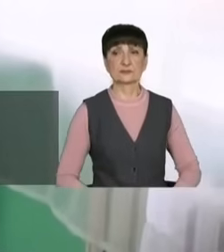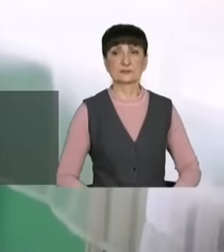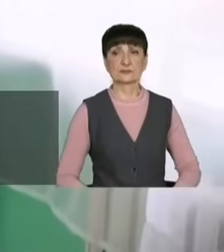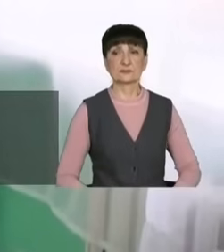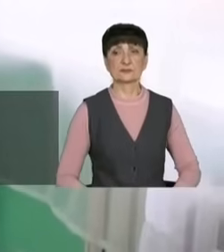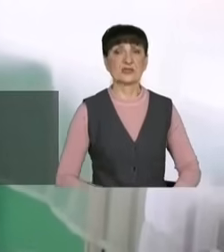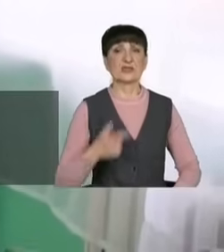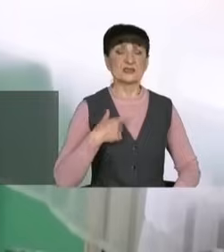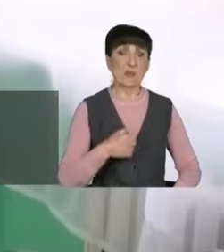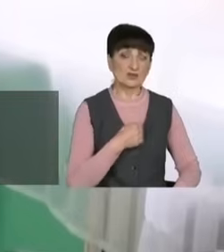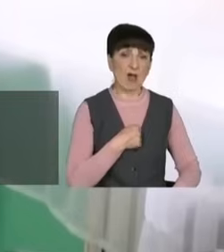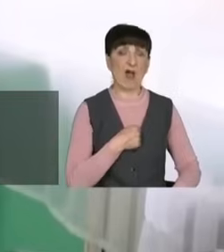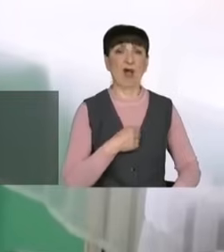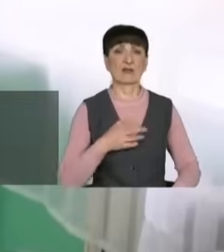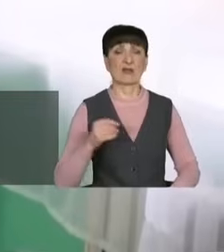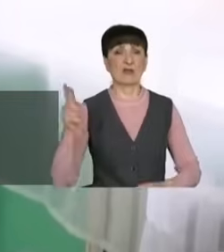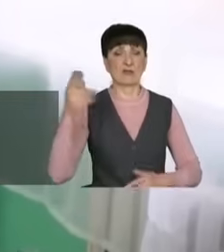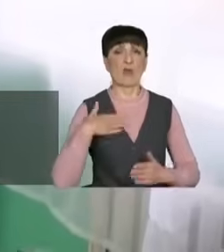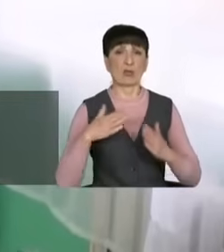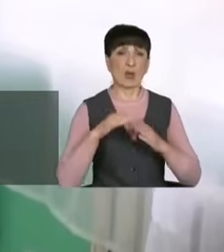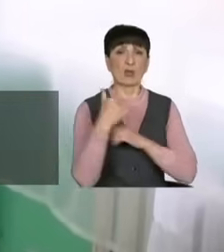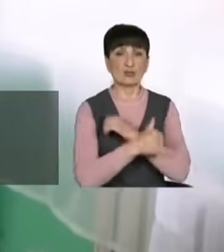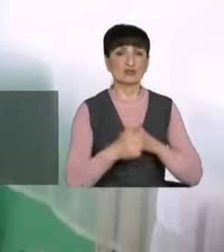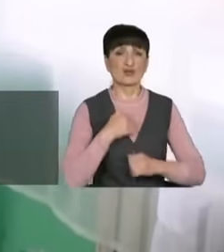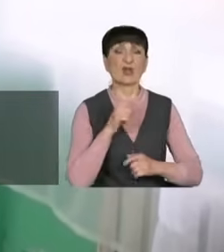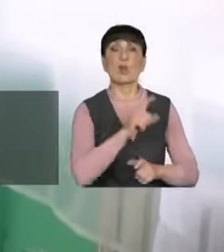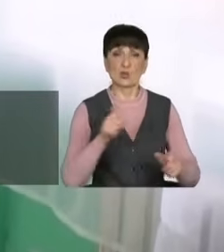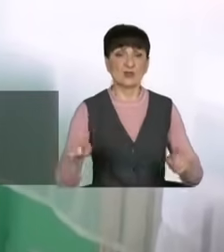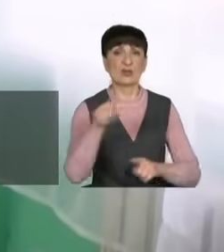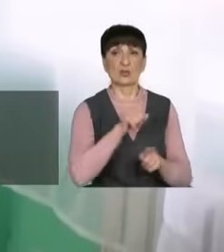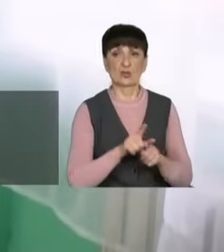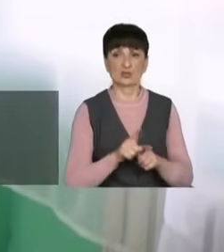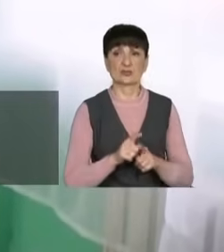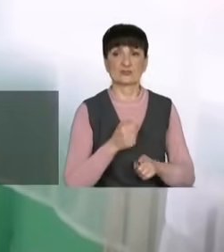знаешь. Себя жалко и все остальное. И людей жалко всех.